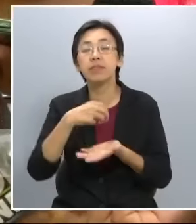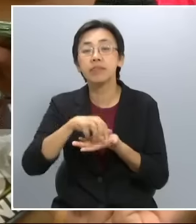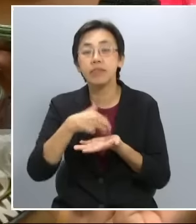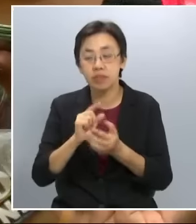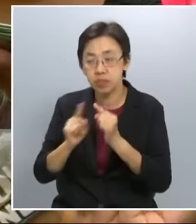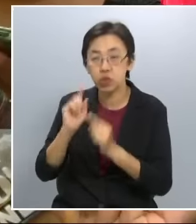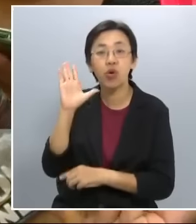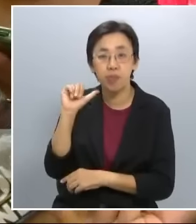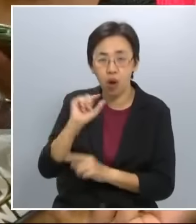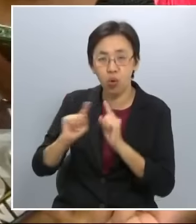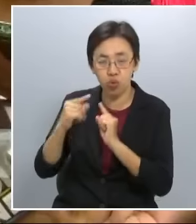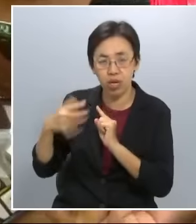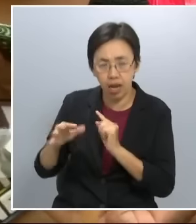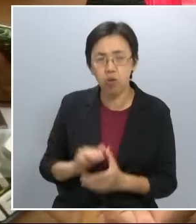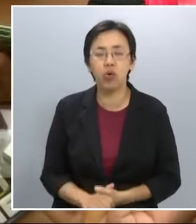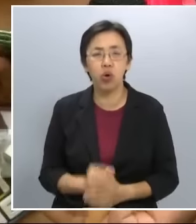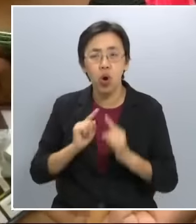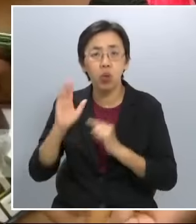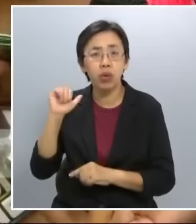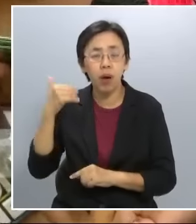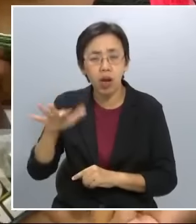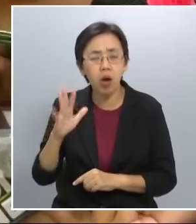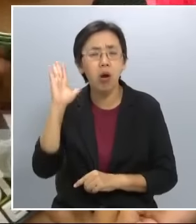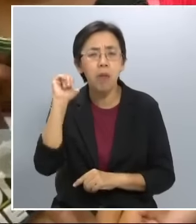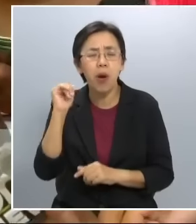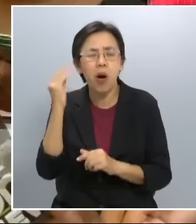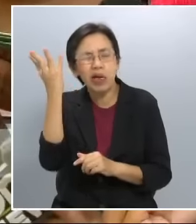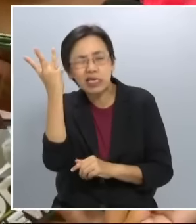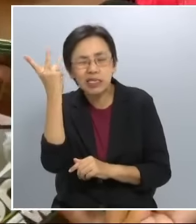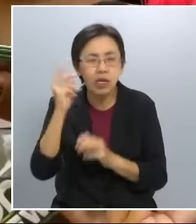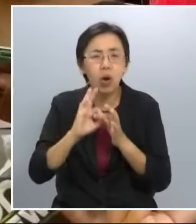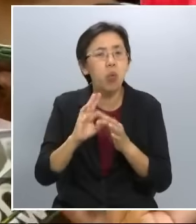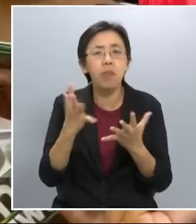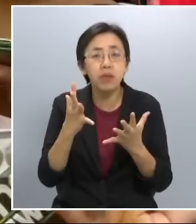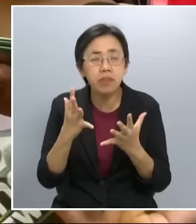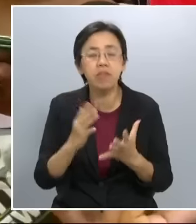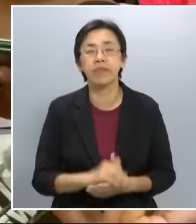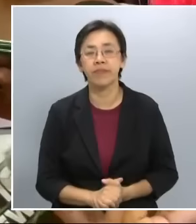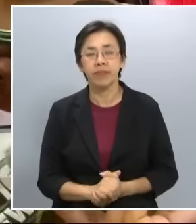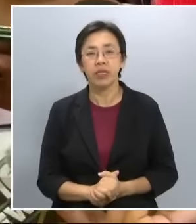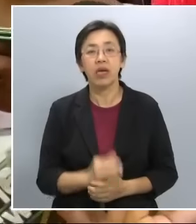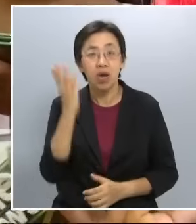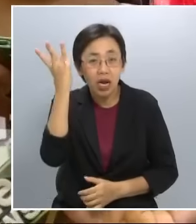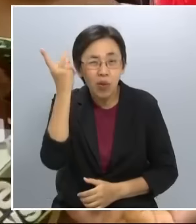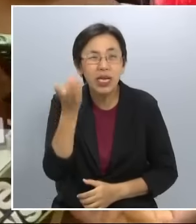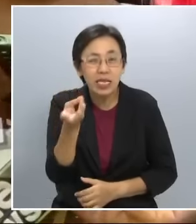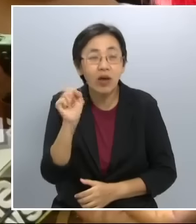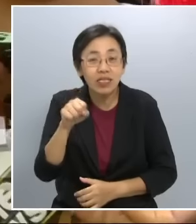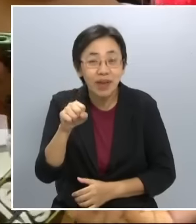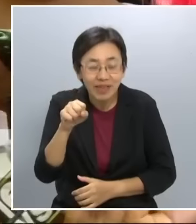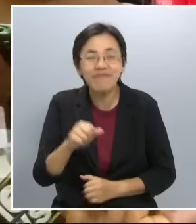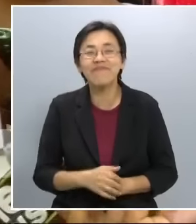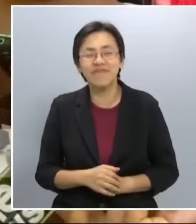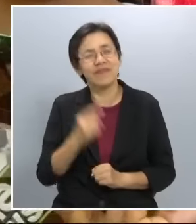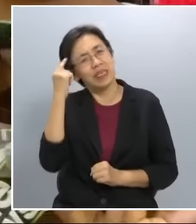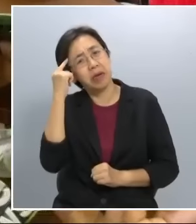คุณพ่อแล้วจริงๆคุณพ่อไม่ได้กังวลเรื่องนี้มากไม่ได้กังวลเรื่องนี้มากก็แปลว่ากังวลบ้างแต่ไม่มาก ค่ะ แล้ว